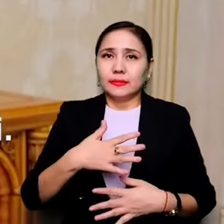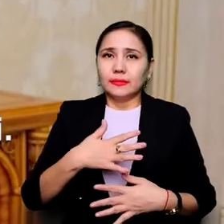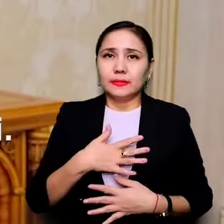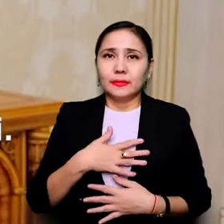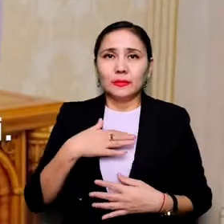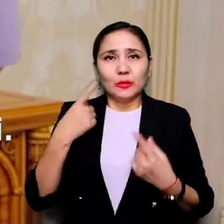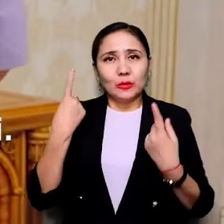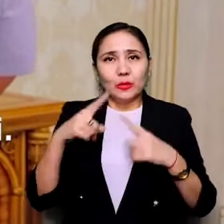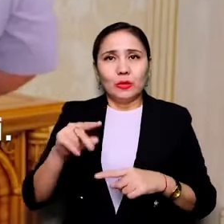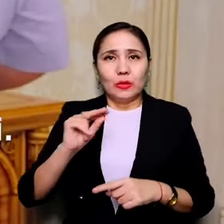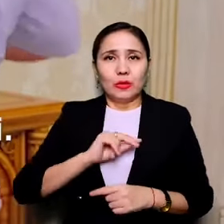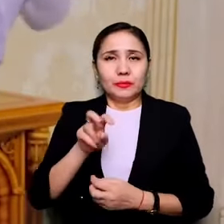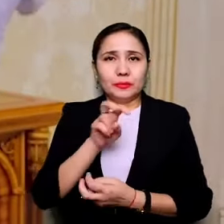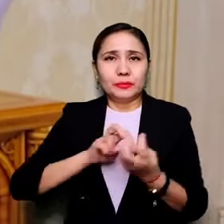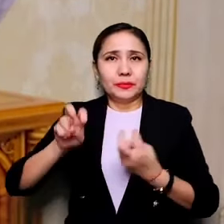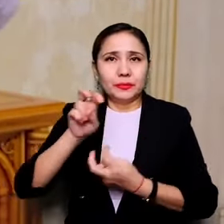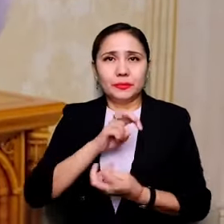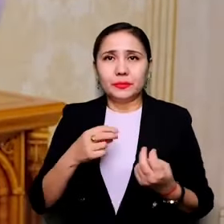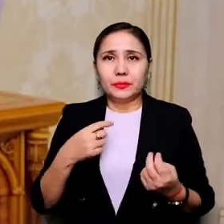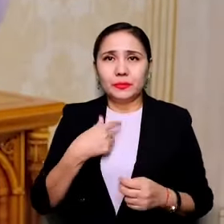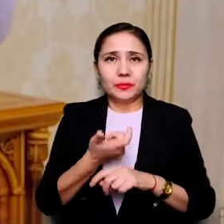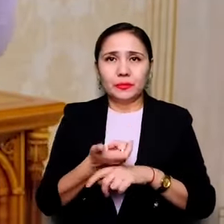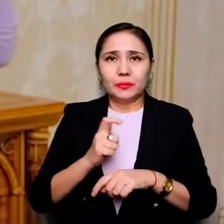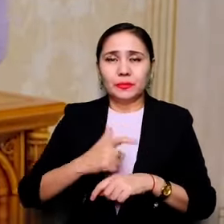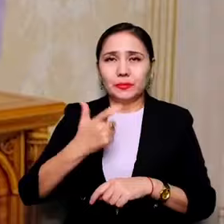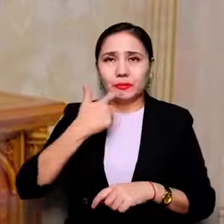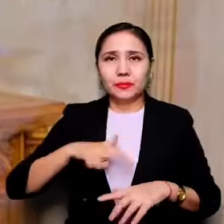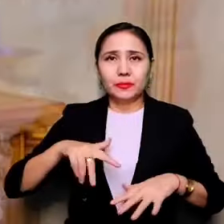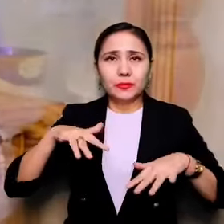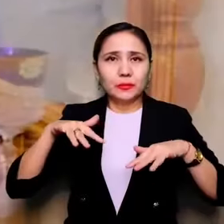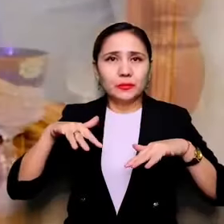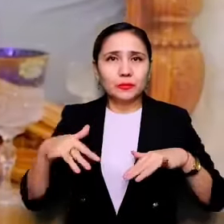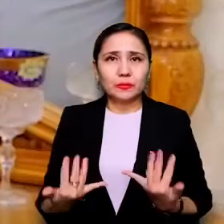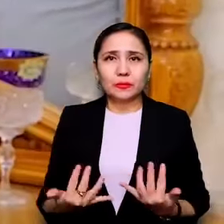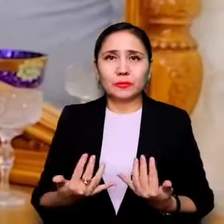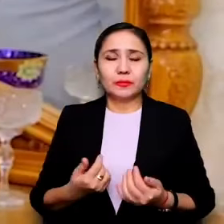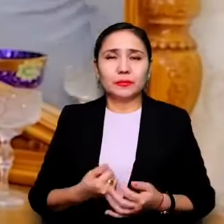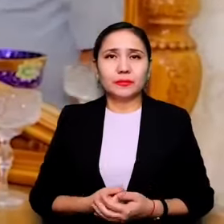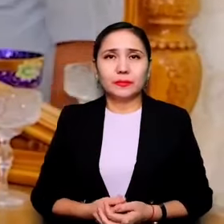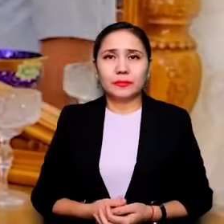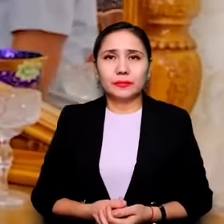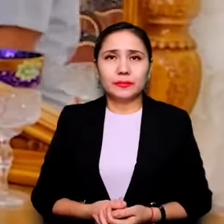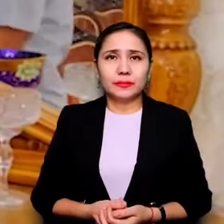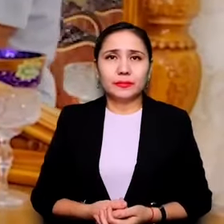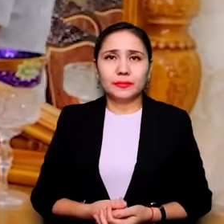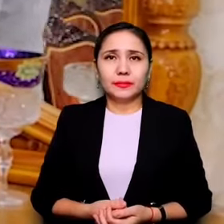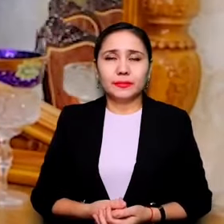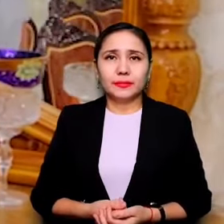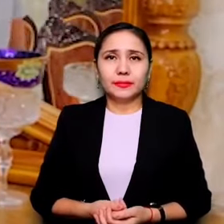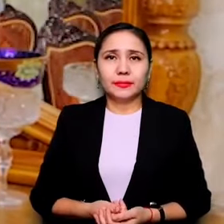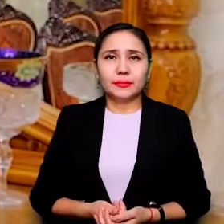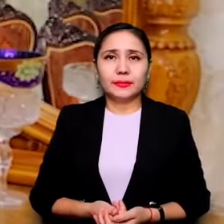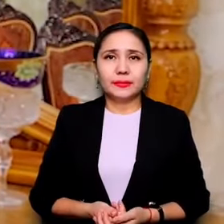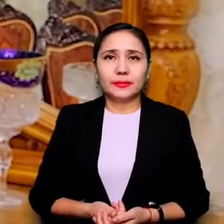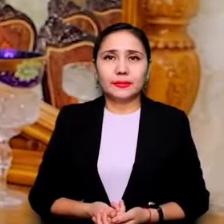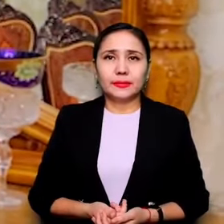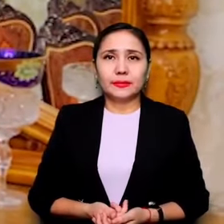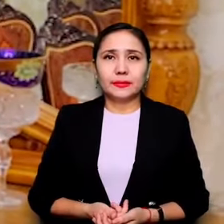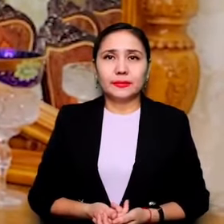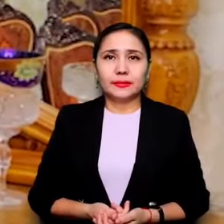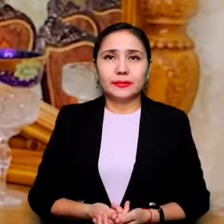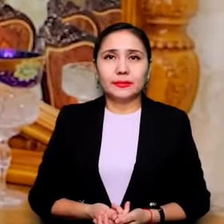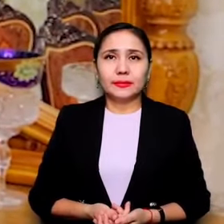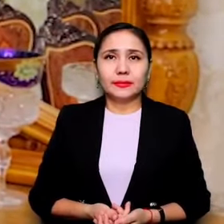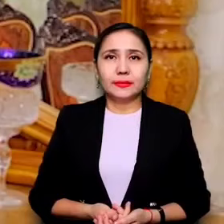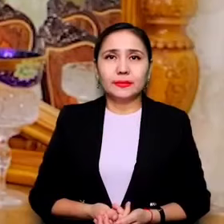O'zimga boshqa ish topmasam bo'lmaydi. Odam yomon charchabdi. Keng oynali naqshdor trimo. Oyna oldiga kelib